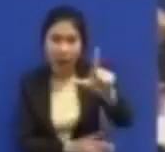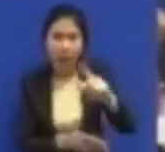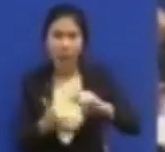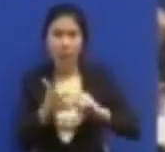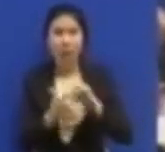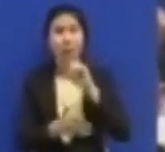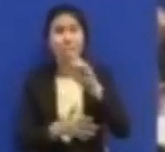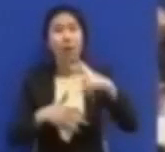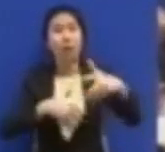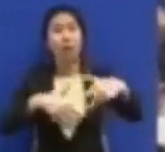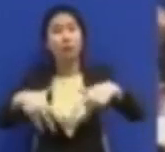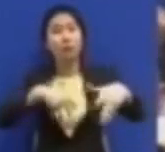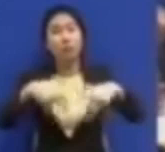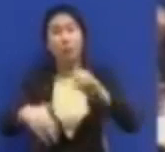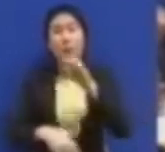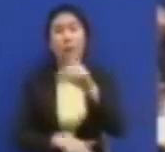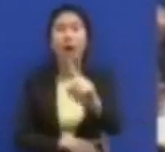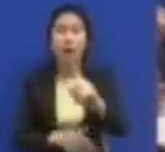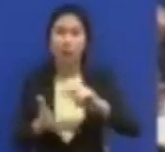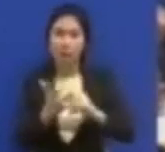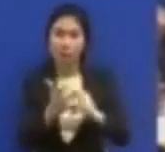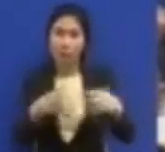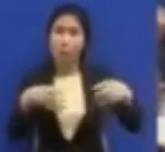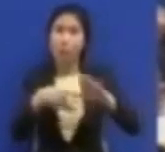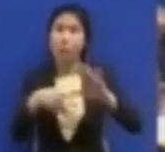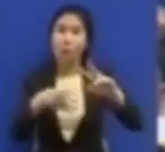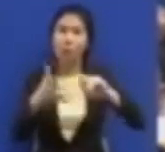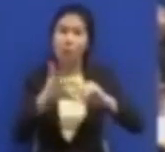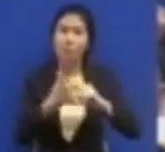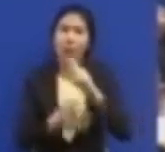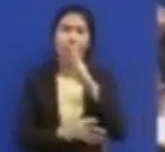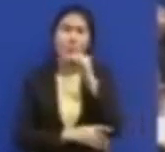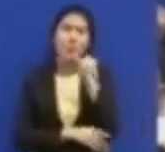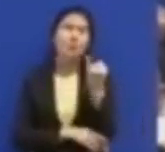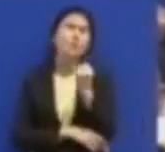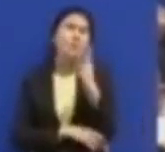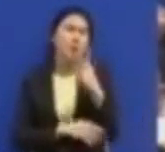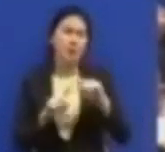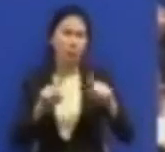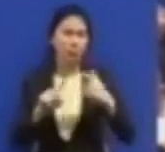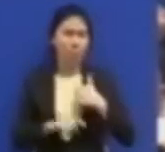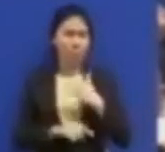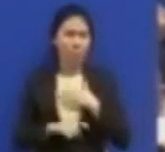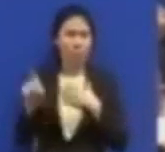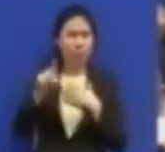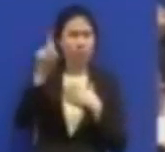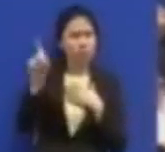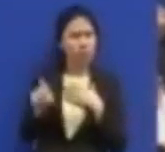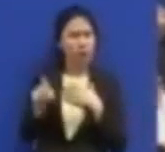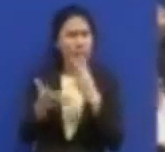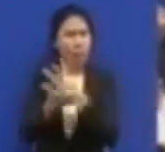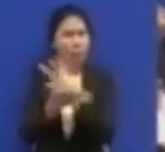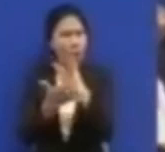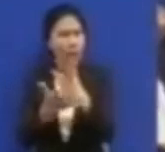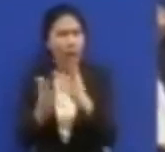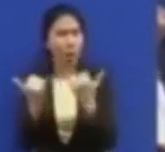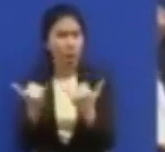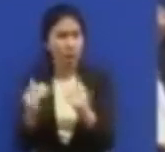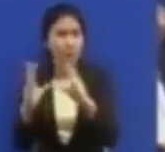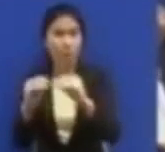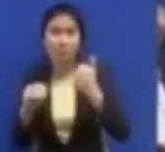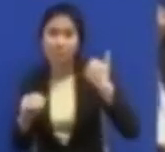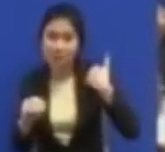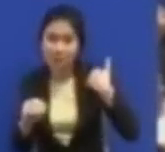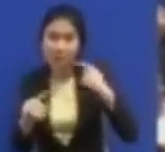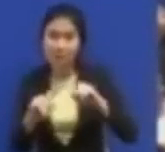ชาชนได้อย่างไรครับและที่สำคัญพวกผมไม่มีตีรวนไม่มีเสียสีแต่สงสัยครับว่าเอ๊ะระเบียบวาระก็มีโดยปกติธร